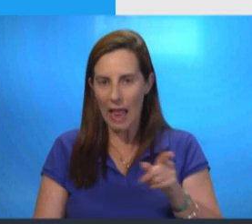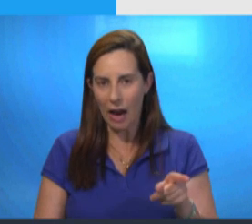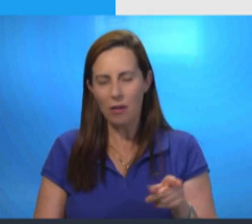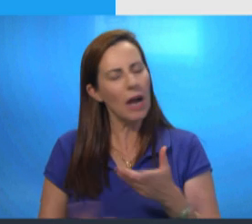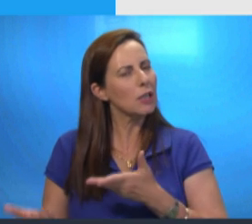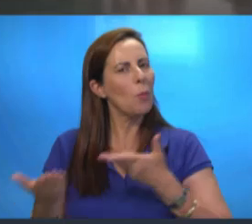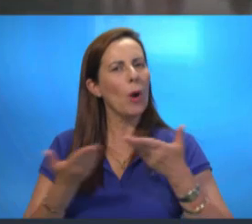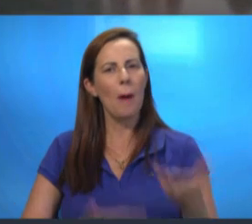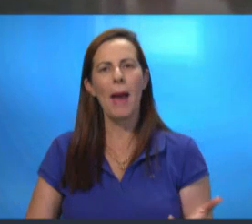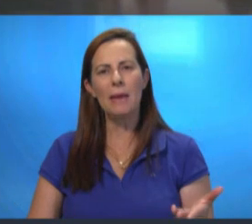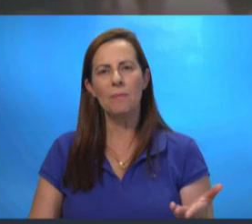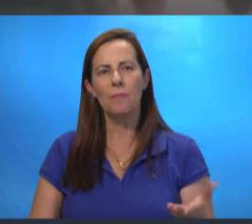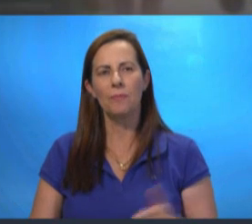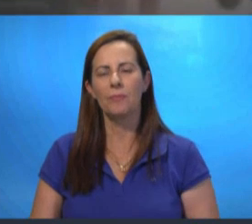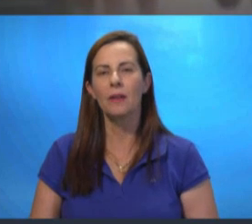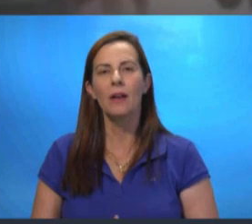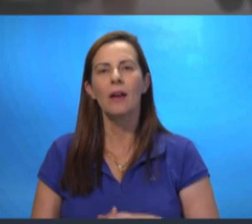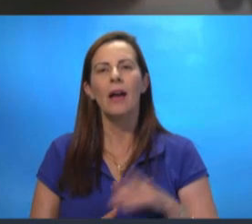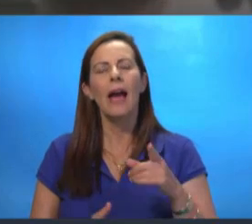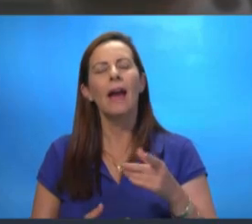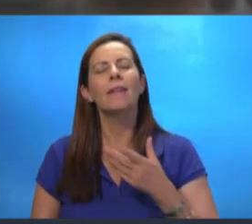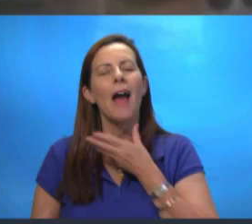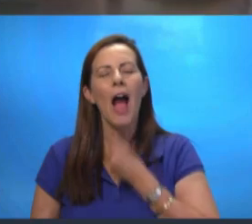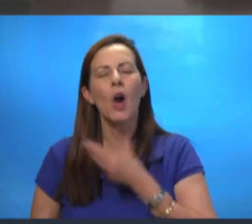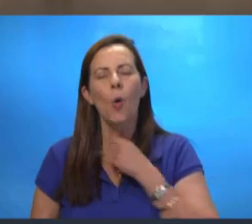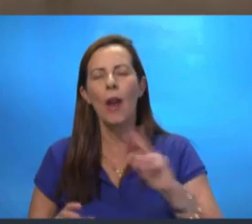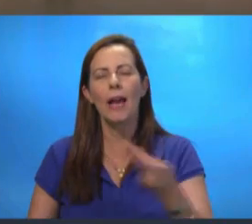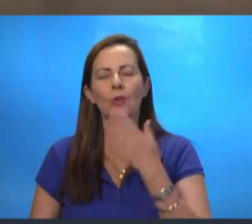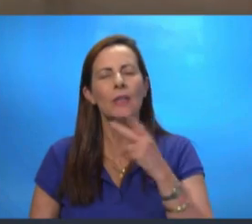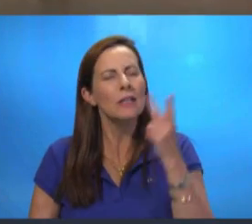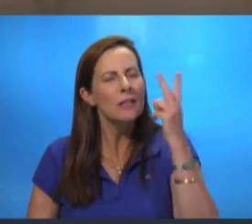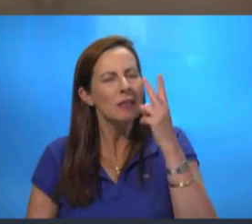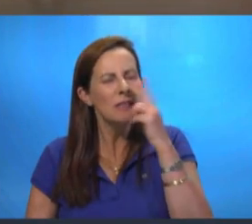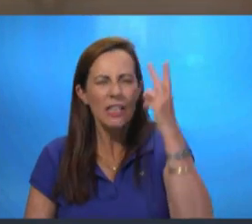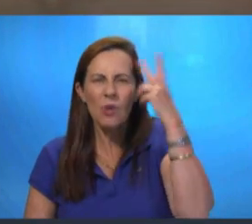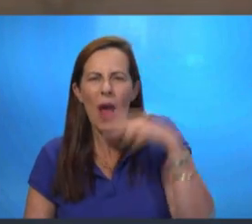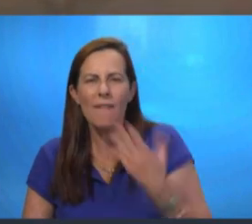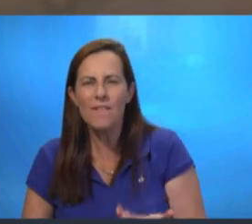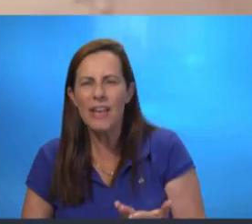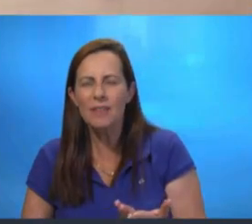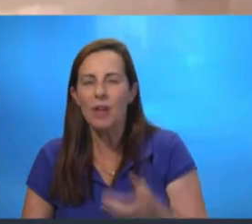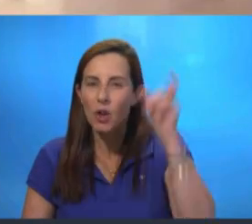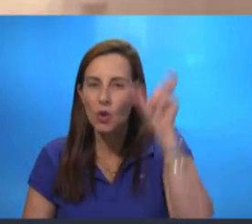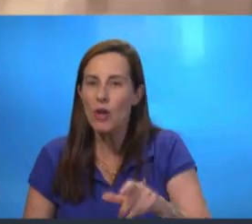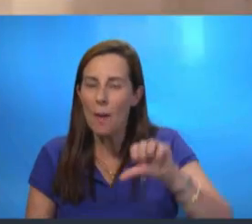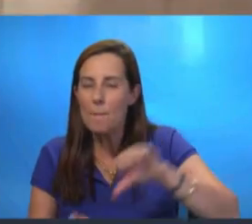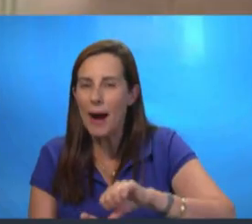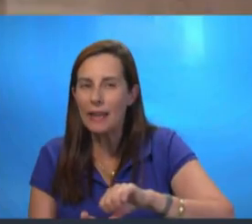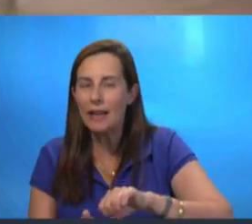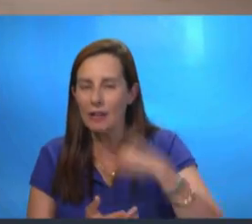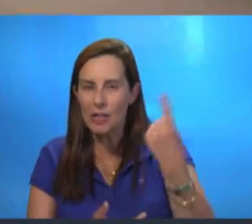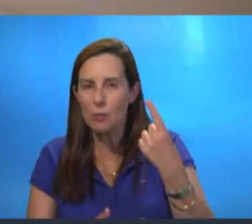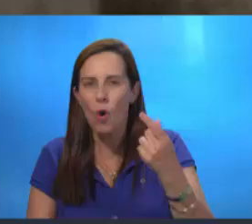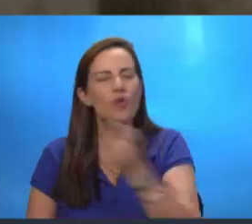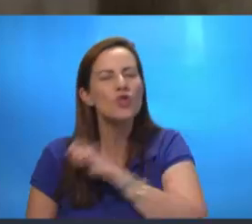ברוכים הבאים. את הערגה על הקהילה היהודית ניסינו להבין ממקור ראשון. תושב בגדד בן העדה השיעית